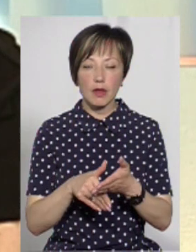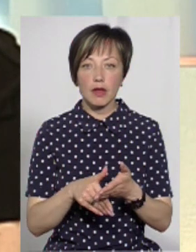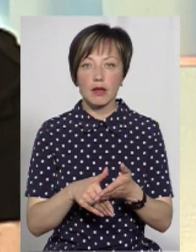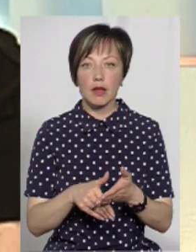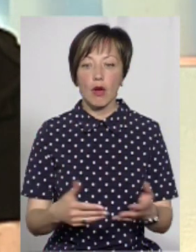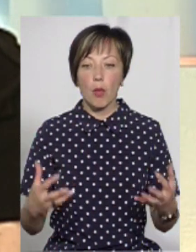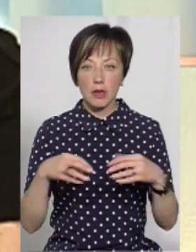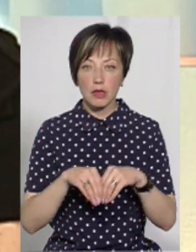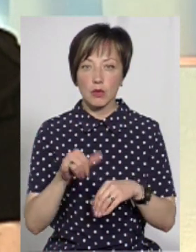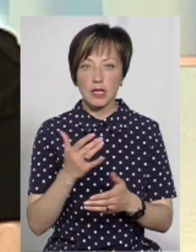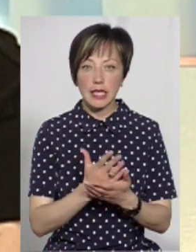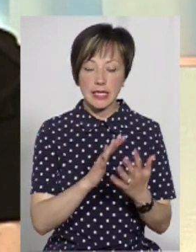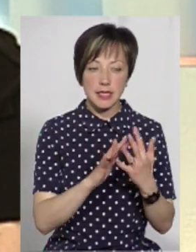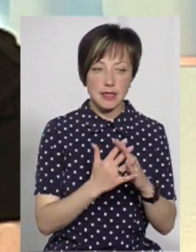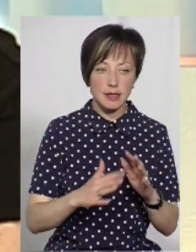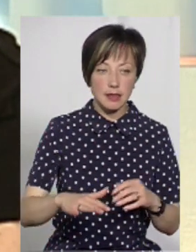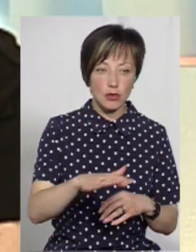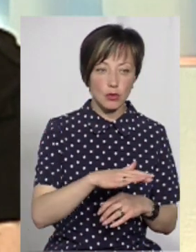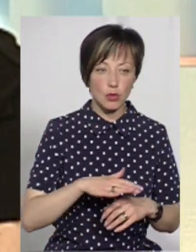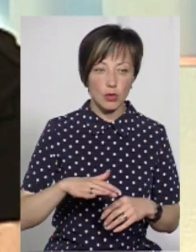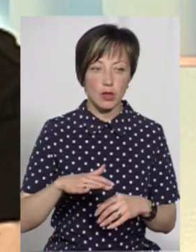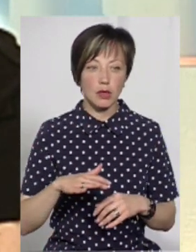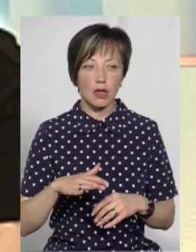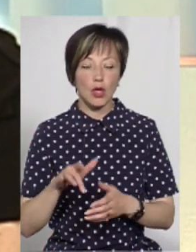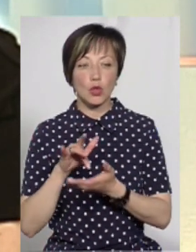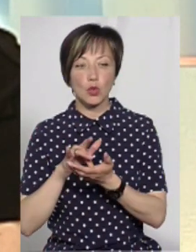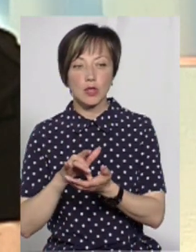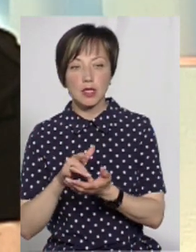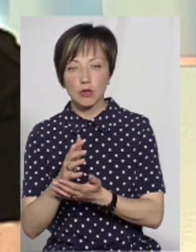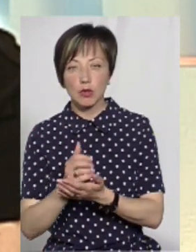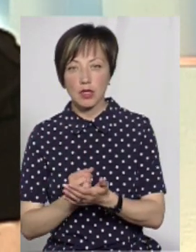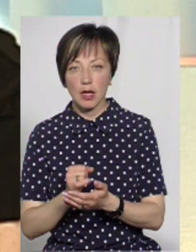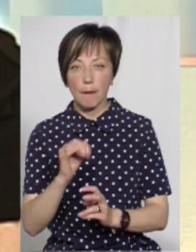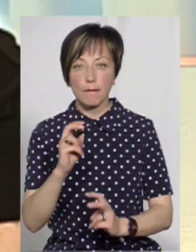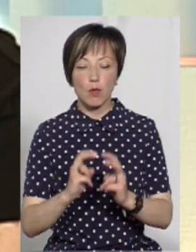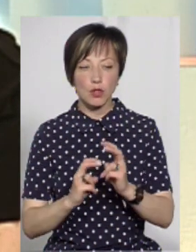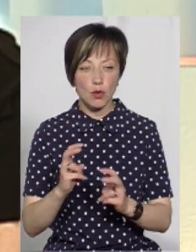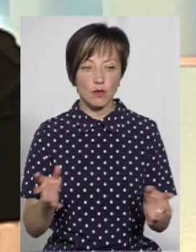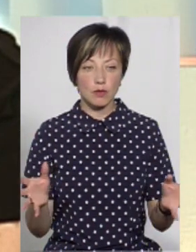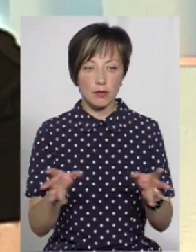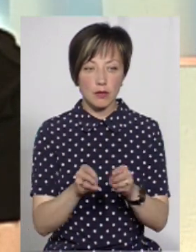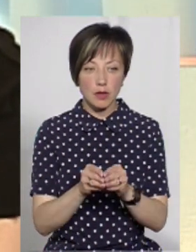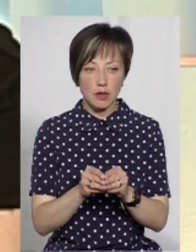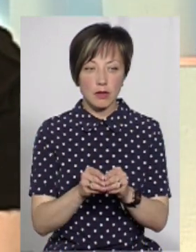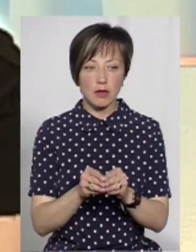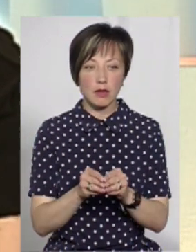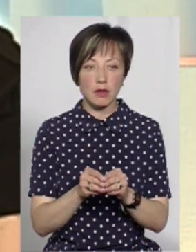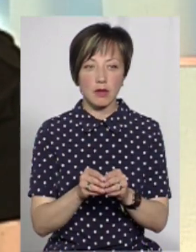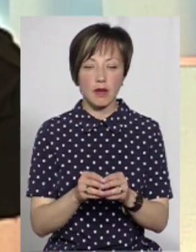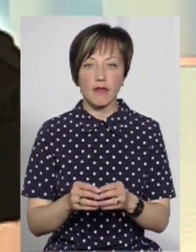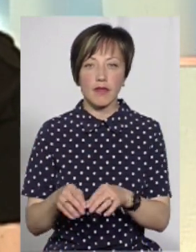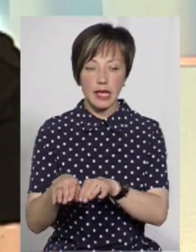їм об'єднати, в них є сільські території, туристичний потенціал і промисловість. Щоб допомогти якось в